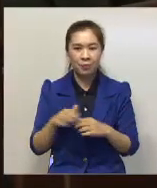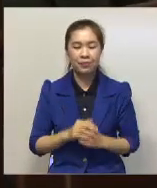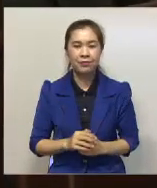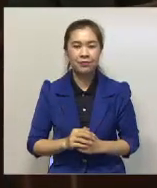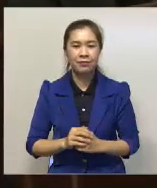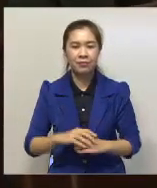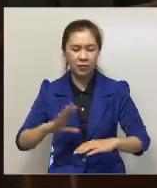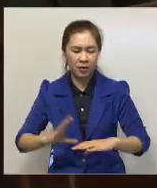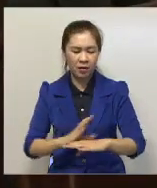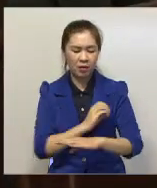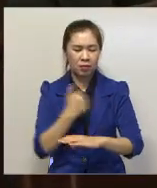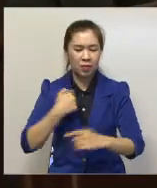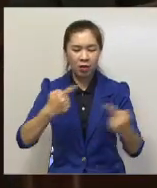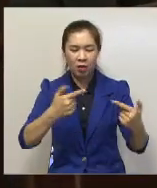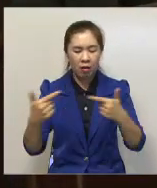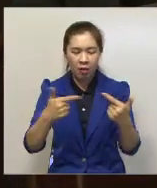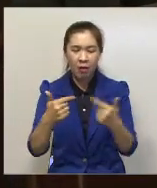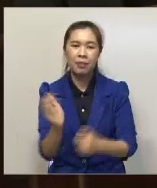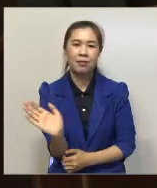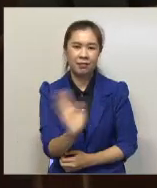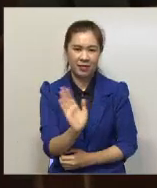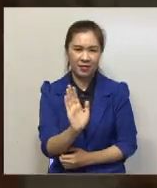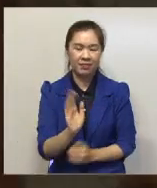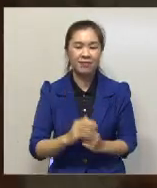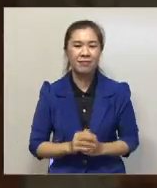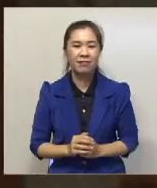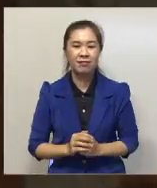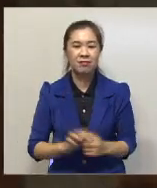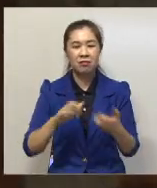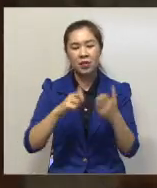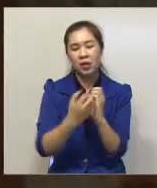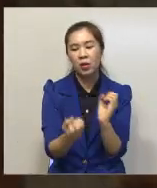การเมืองหลุดพ้นจากความขัดแย้งไม่มีเหตุรุนแรงเช่นในอดีตที่